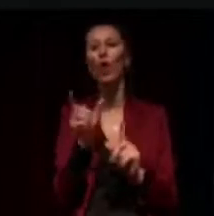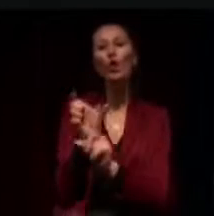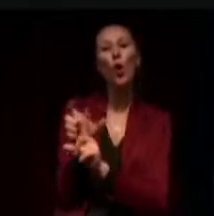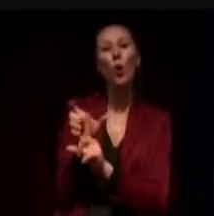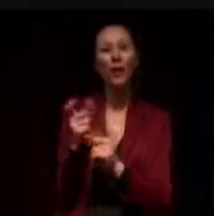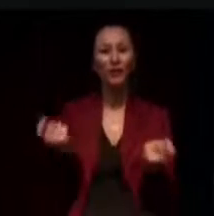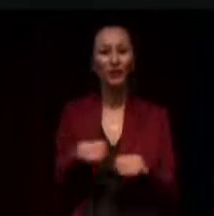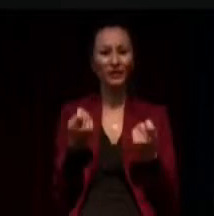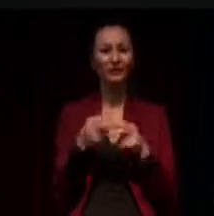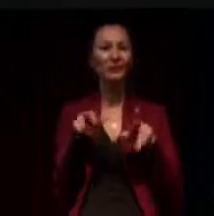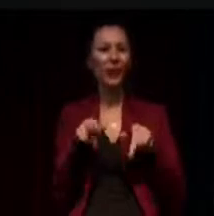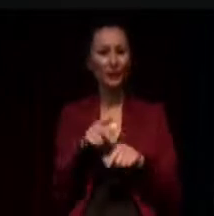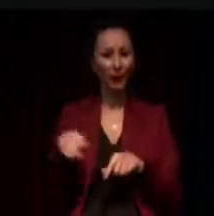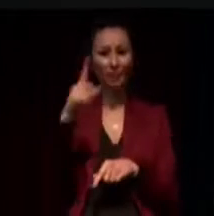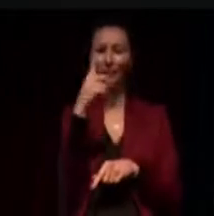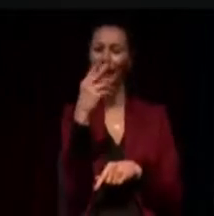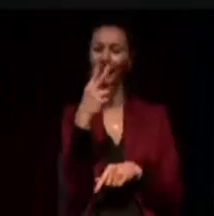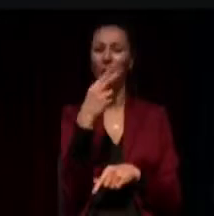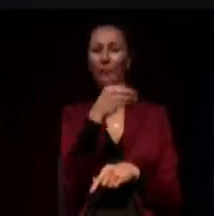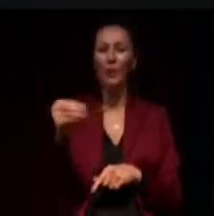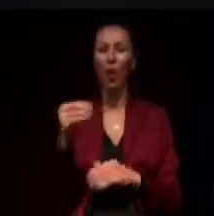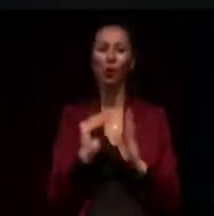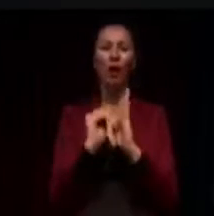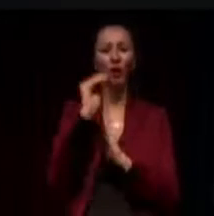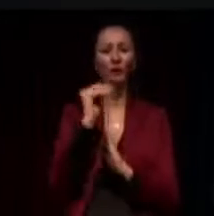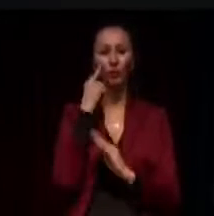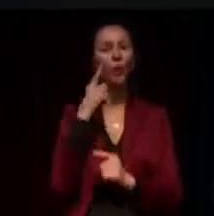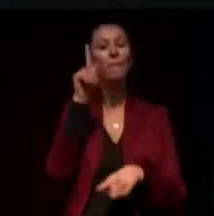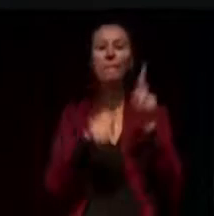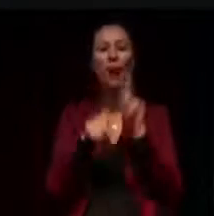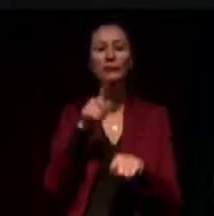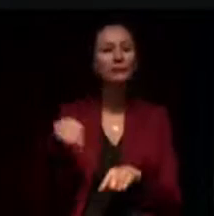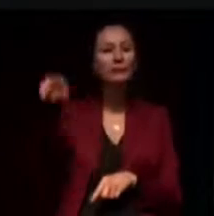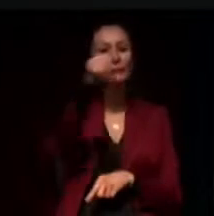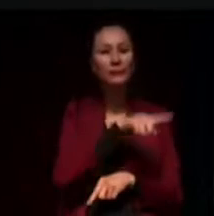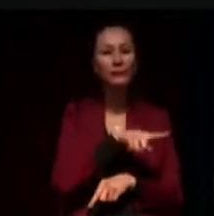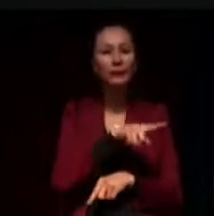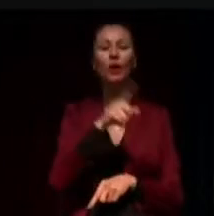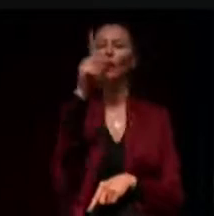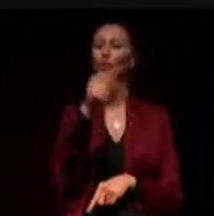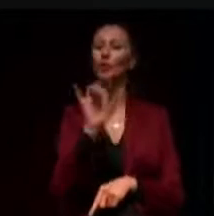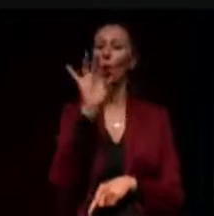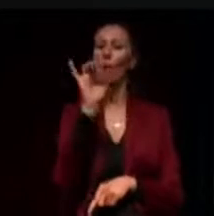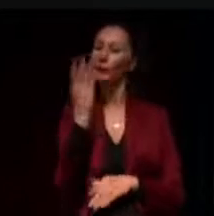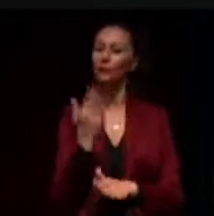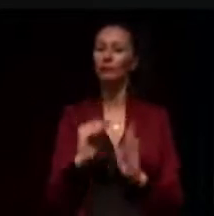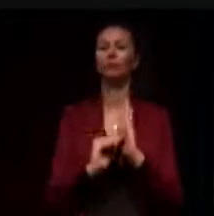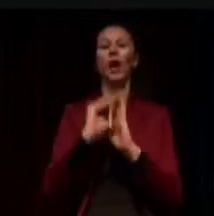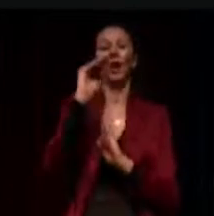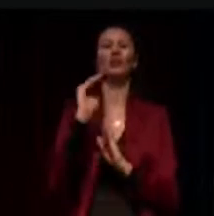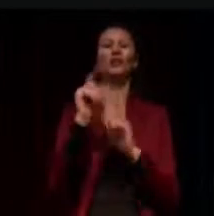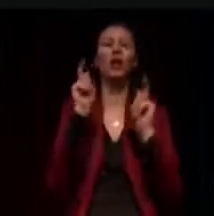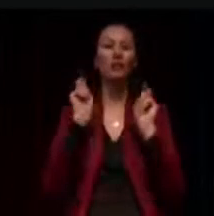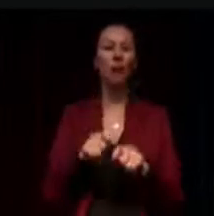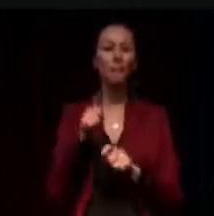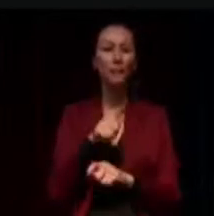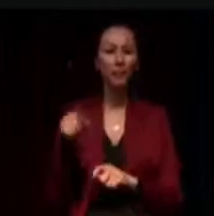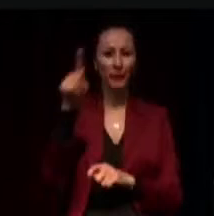korumaya çalıştığı bir iki milyonluk artışlarla bazılarının ise %15'e kadar artışlar